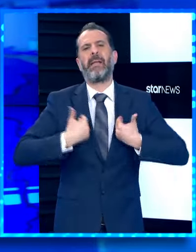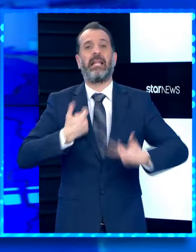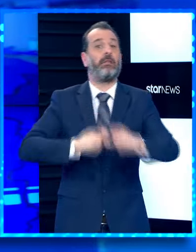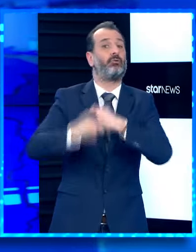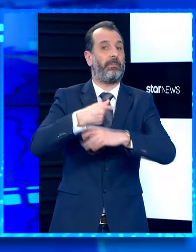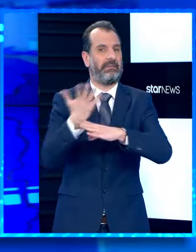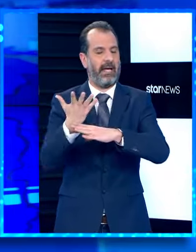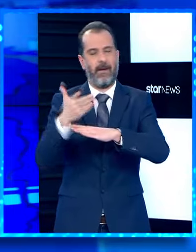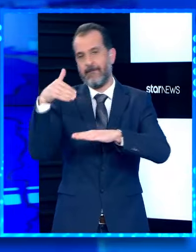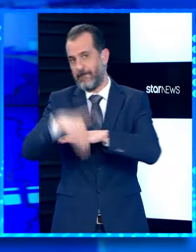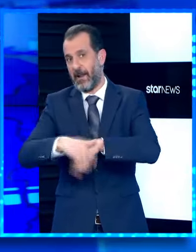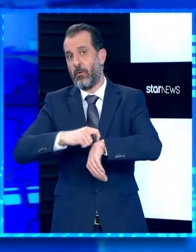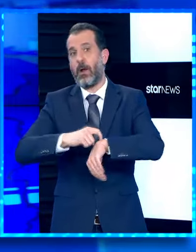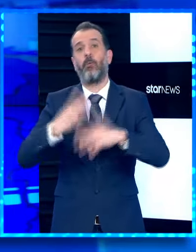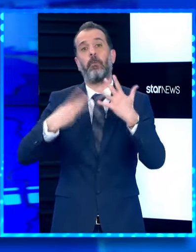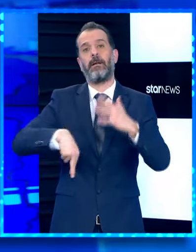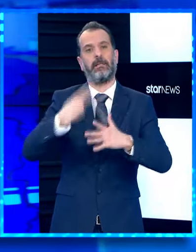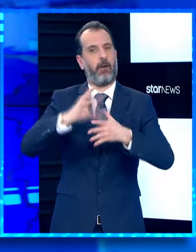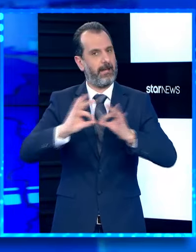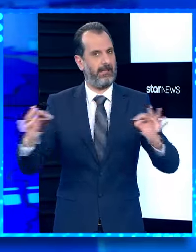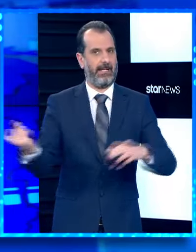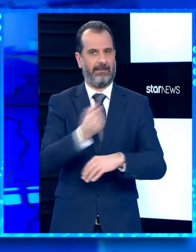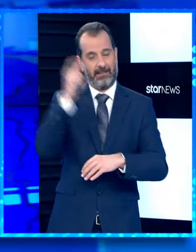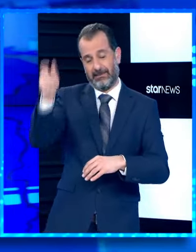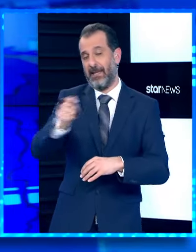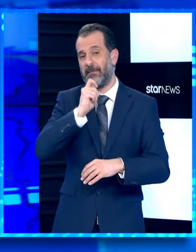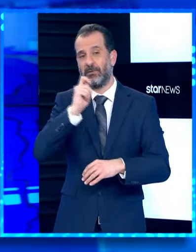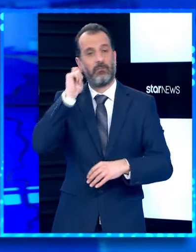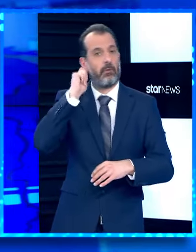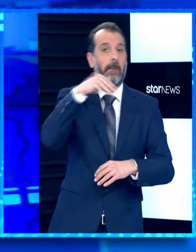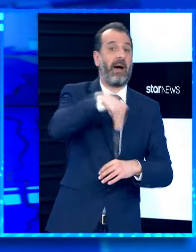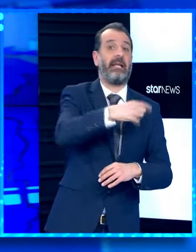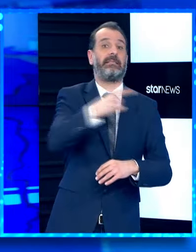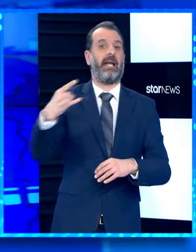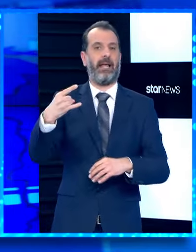Star. Αναλυτικά επικαιρότητα της ημέρας στο κεντρικό δελτίο ειδήσεων στις 8 παρατέταρτο με την